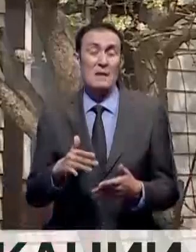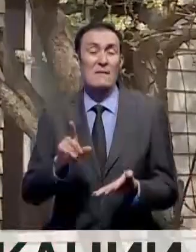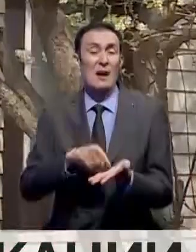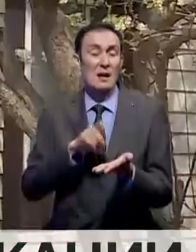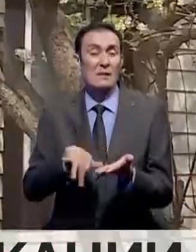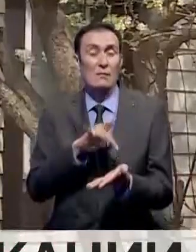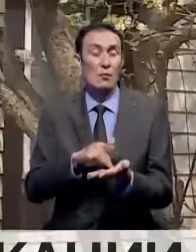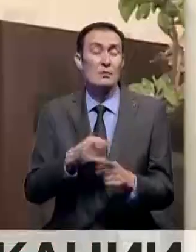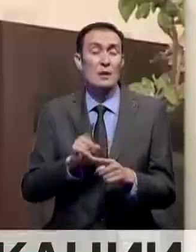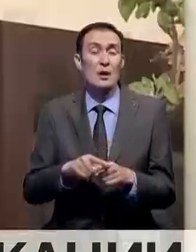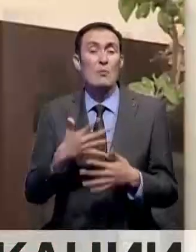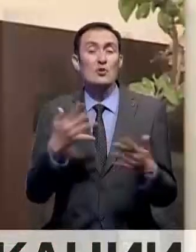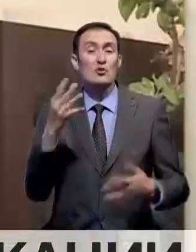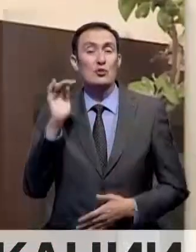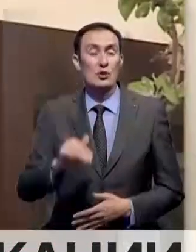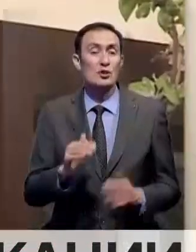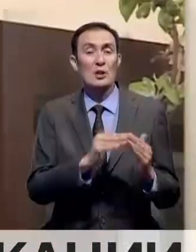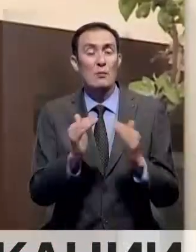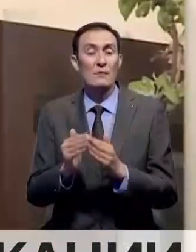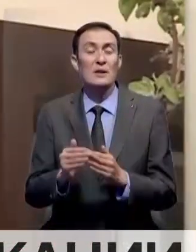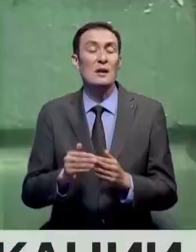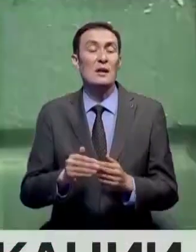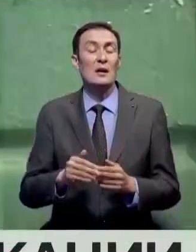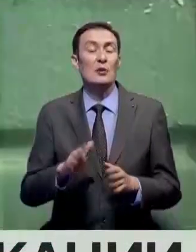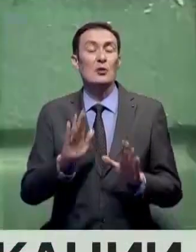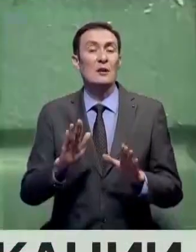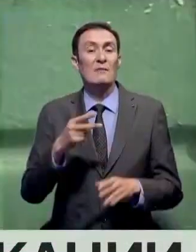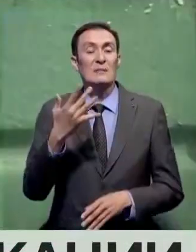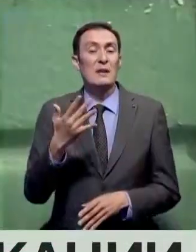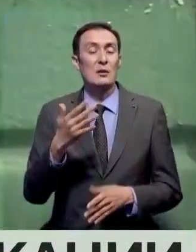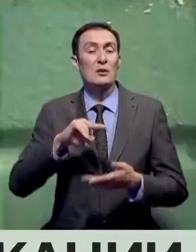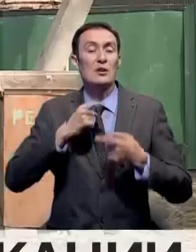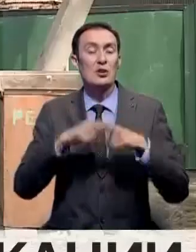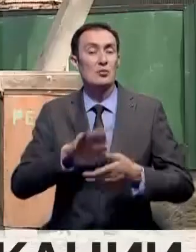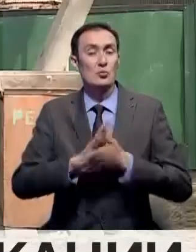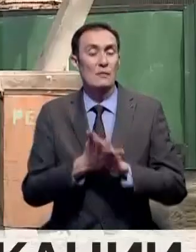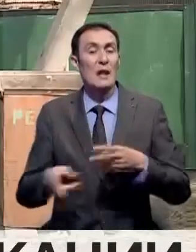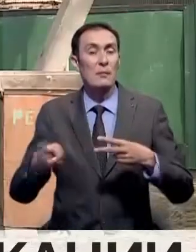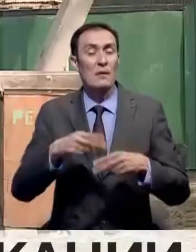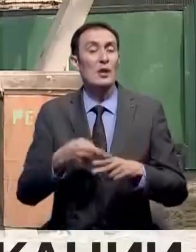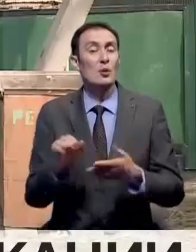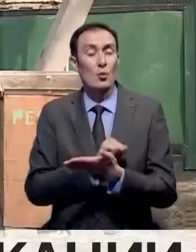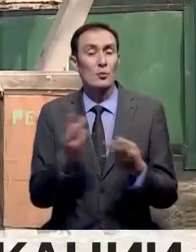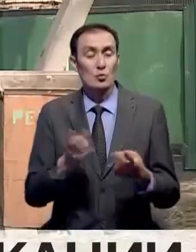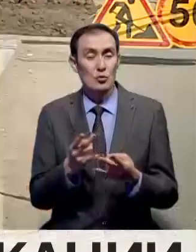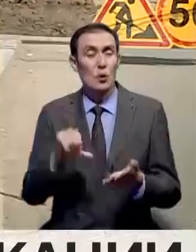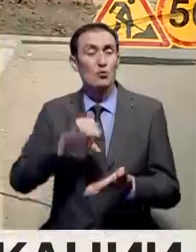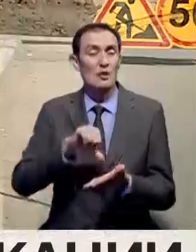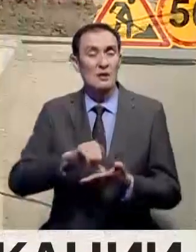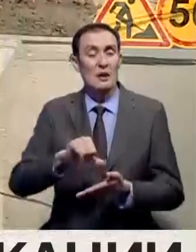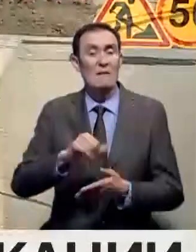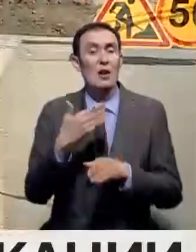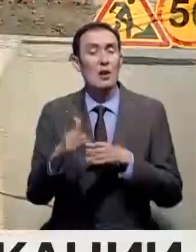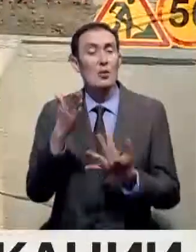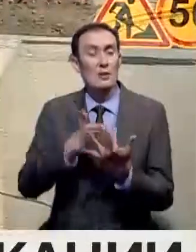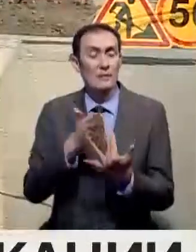газифицировали более 4000 домов и только четверть владельцев получили технические условия на подключение эти документы необходимые для участия в